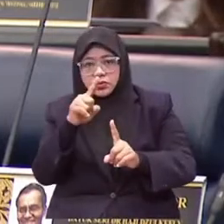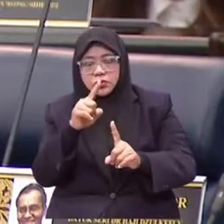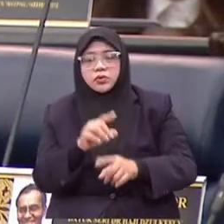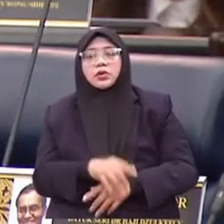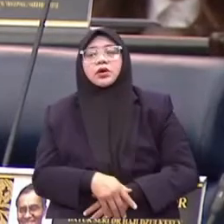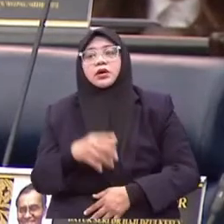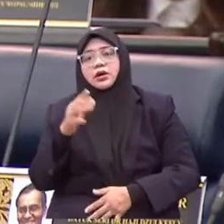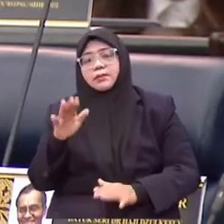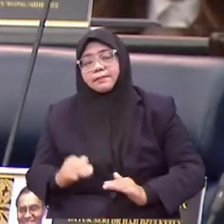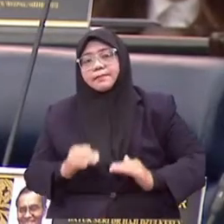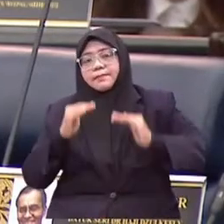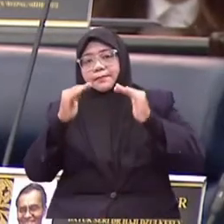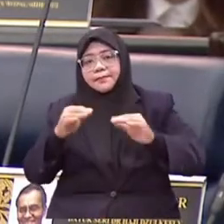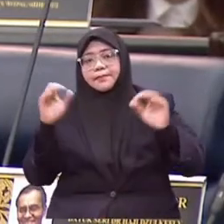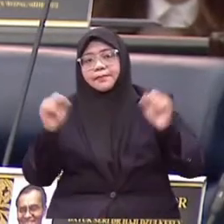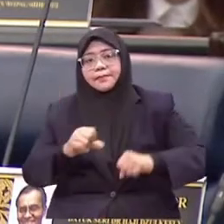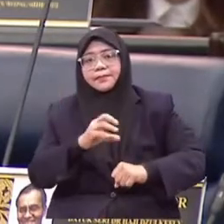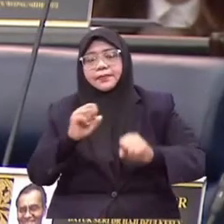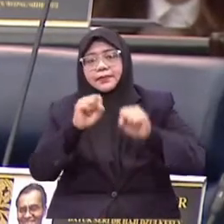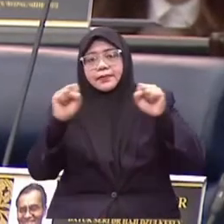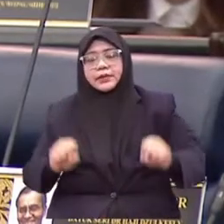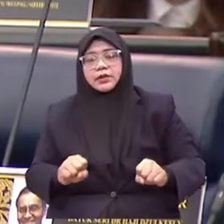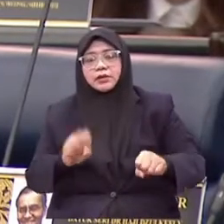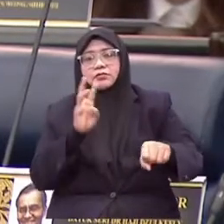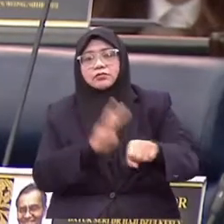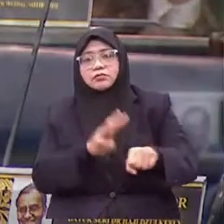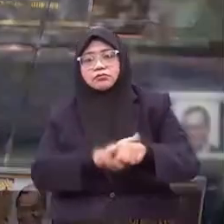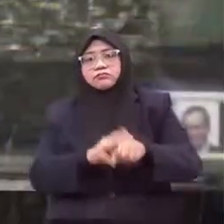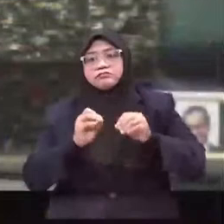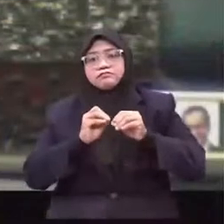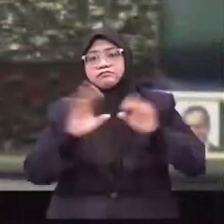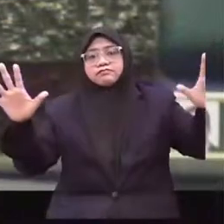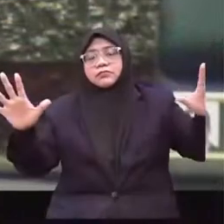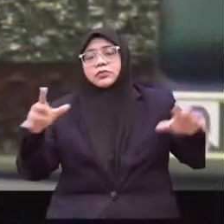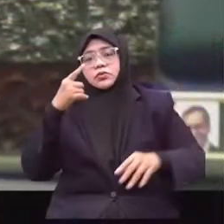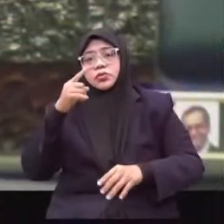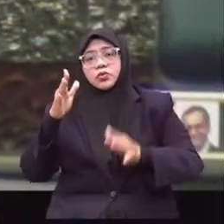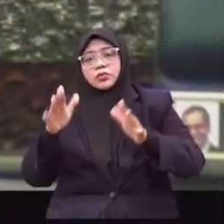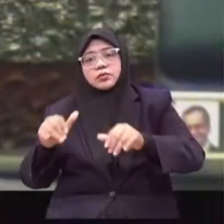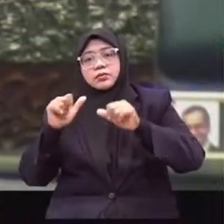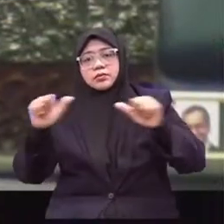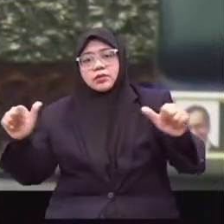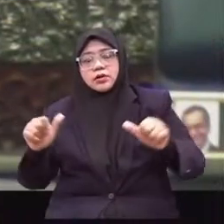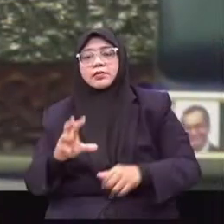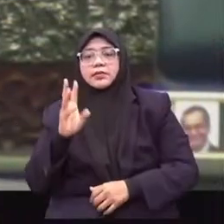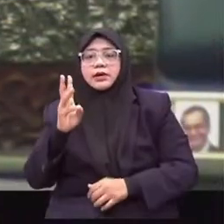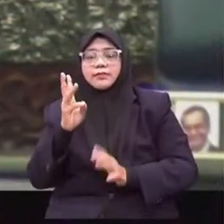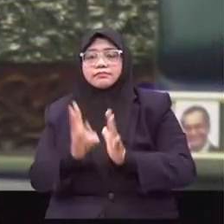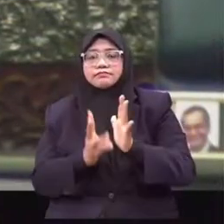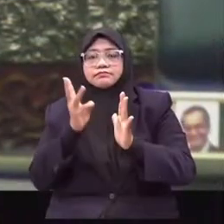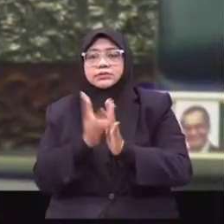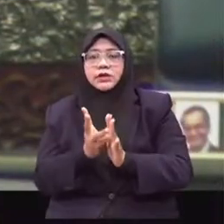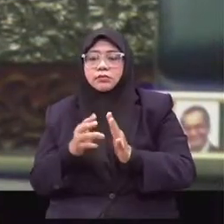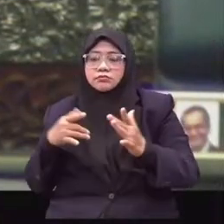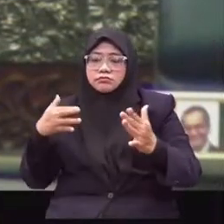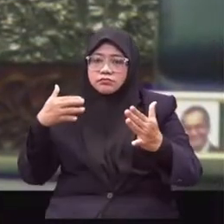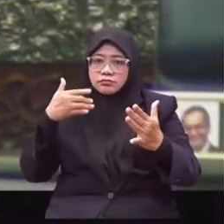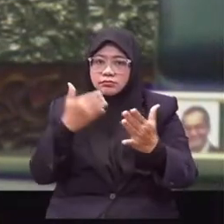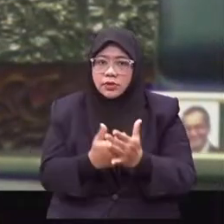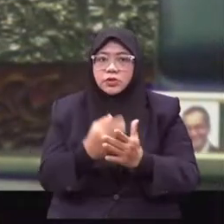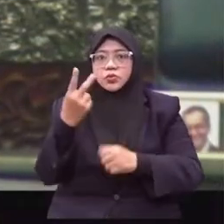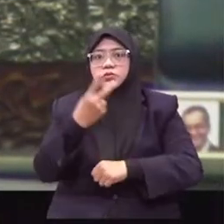adalah untuk meningkatkan keupayaan sistem amaran dan hebahan kepada orang awam dari 6 jam hingga